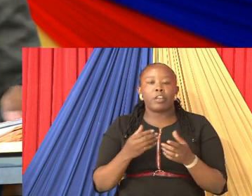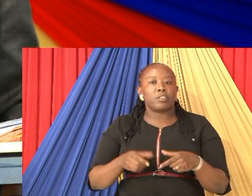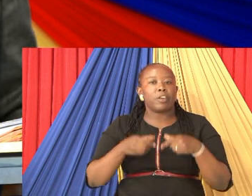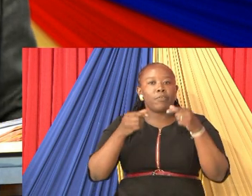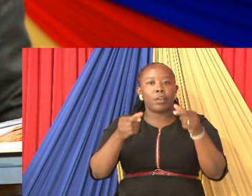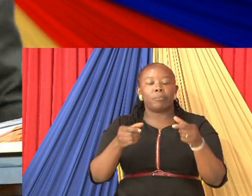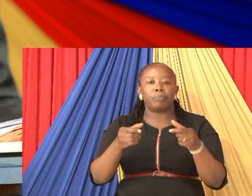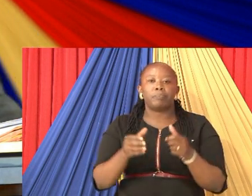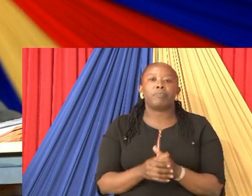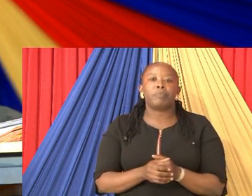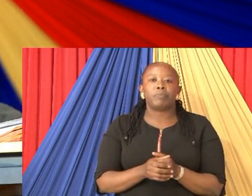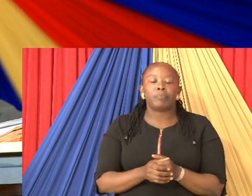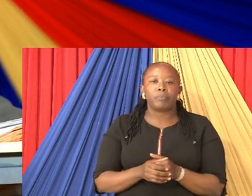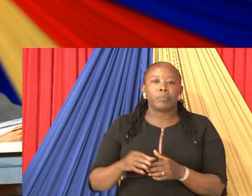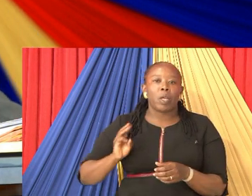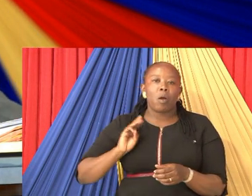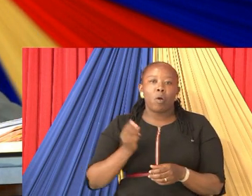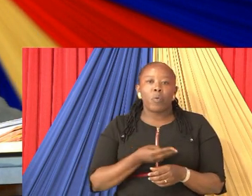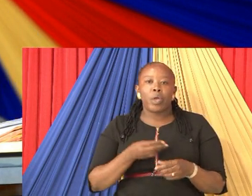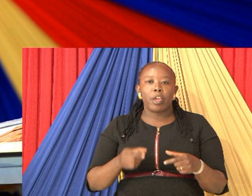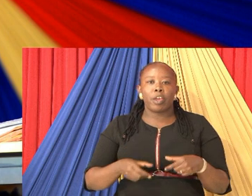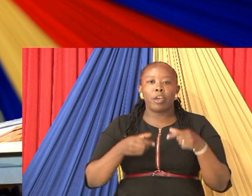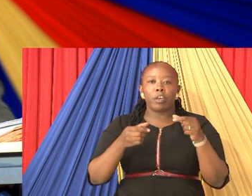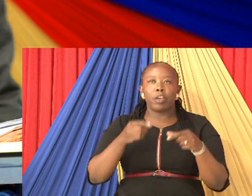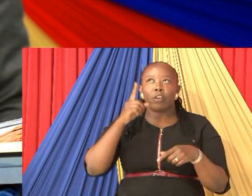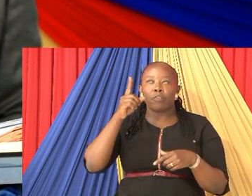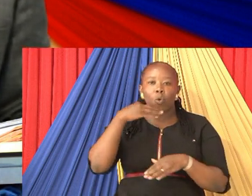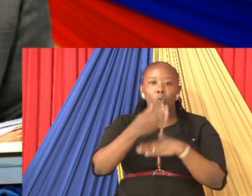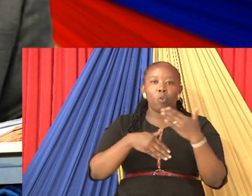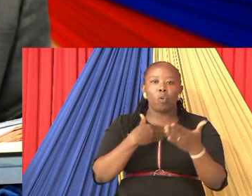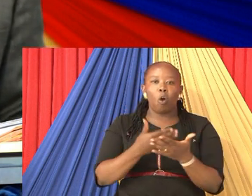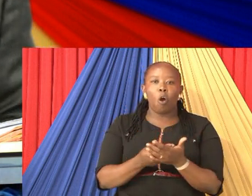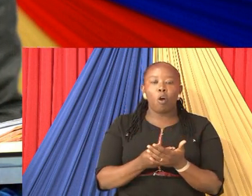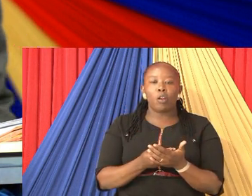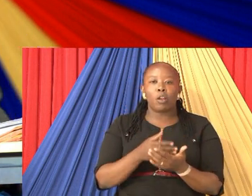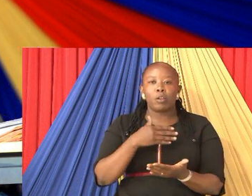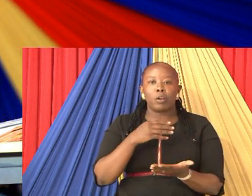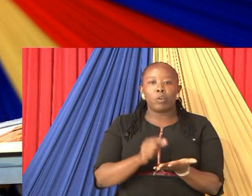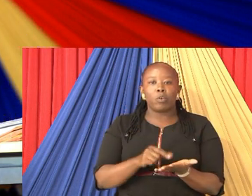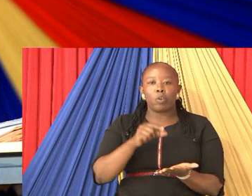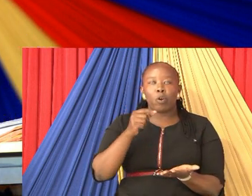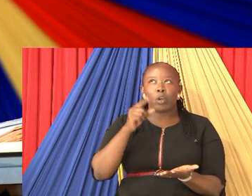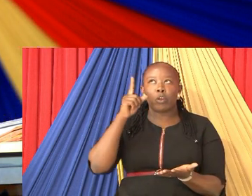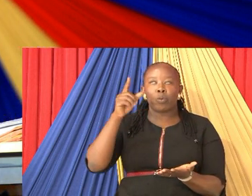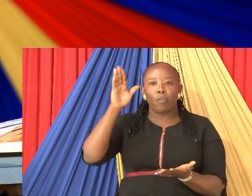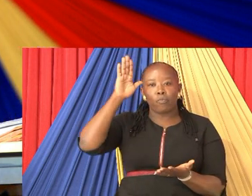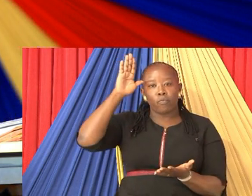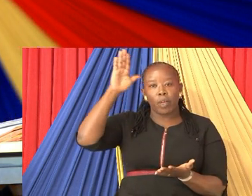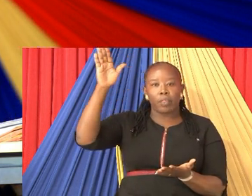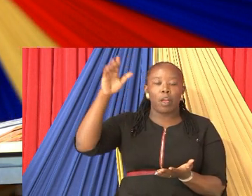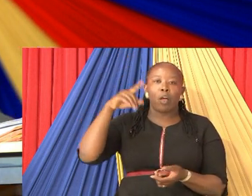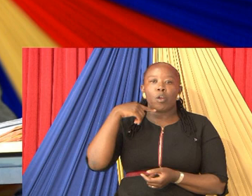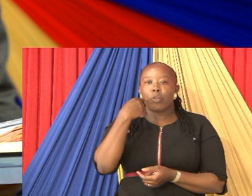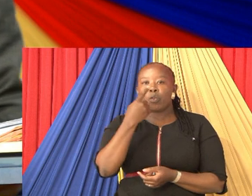aina. Tuombe. Kwa kupa sifa na shukrani Mungu na Baba yetu, wewe uliye mpaji